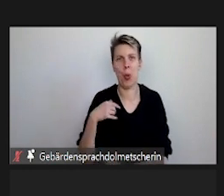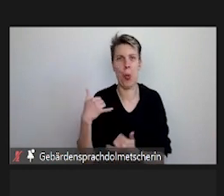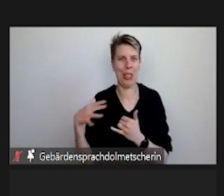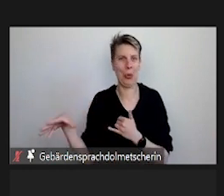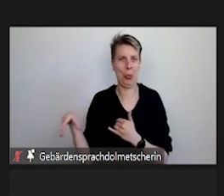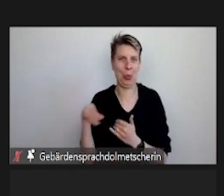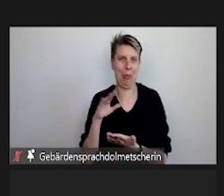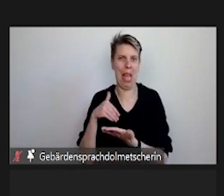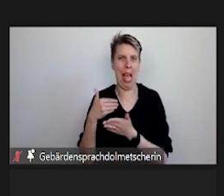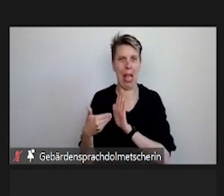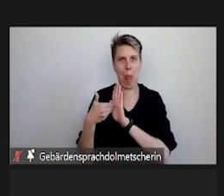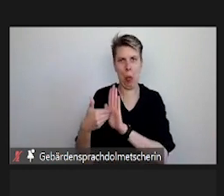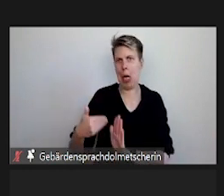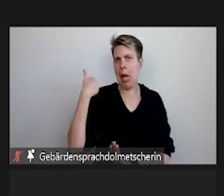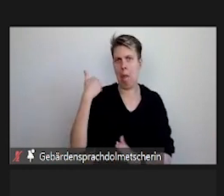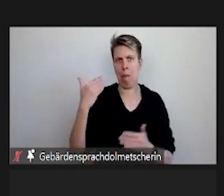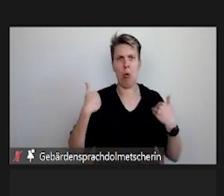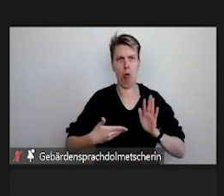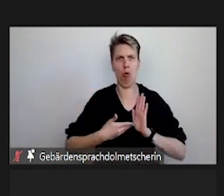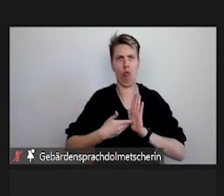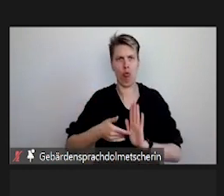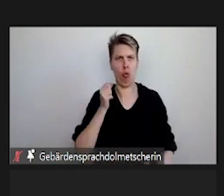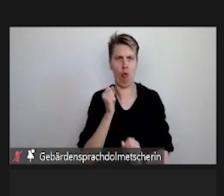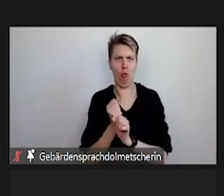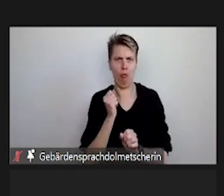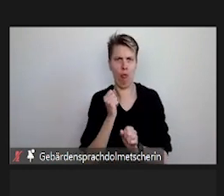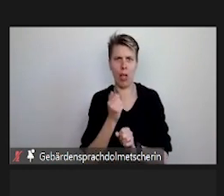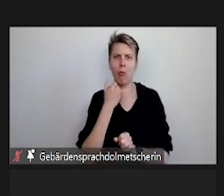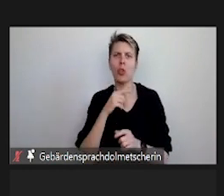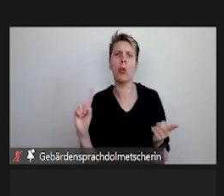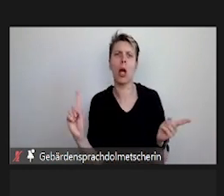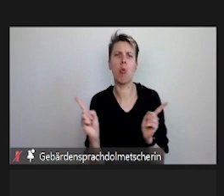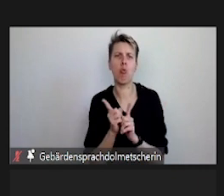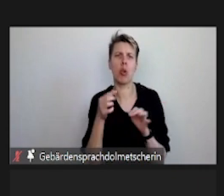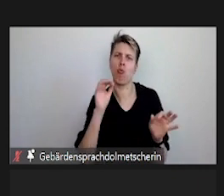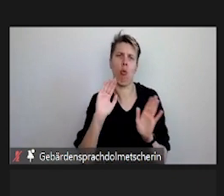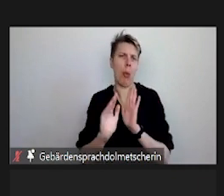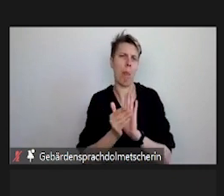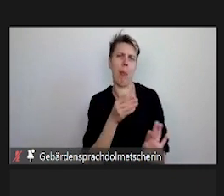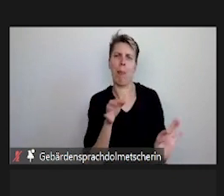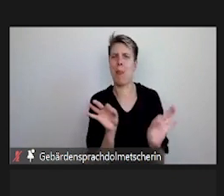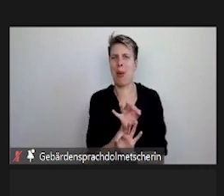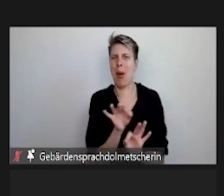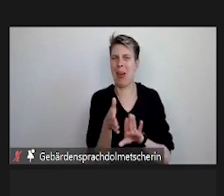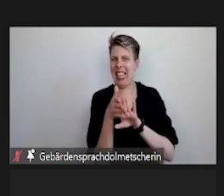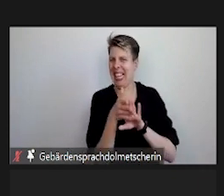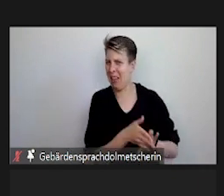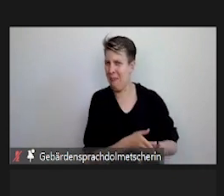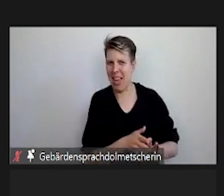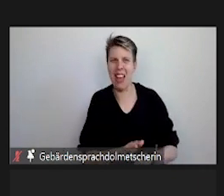gerade schon vorgestellt. Deswegen würde ich einmal auch über diese Folie drüber switchen und